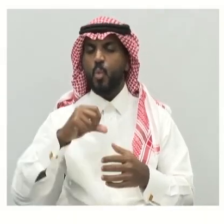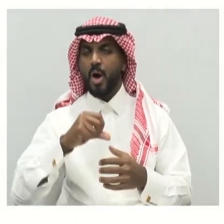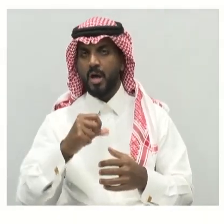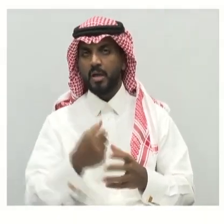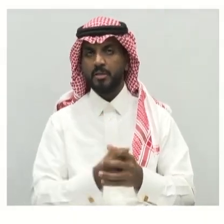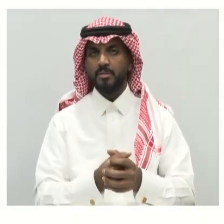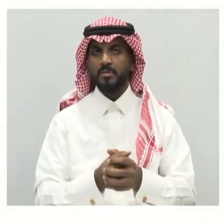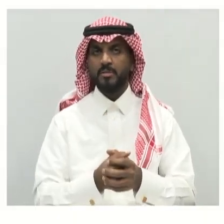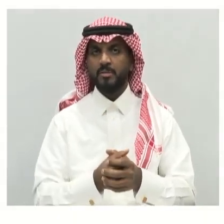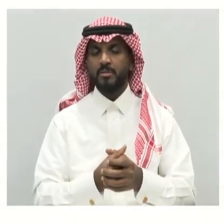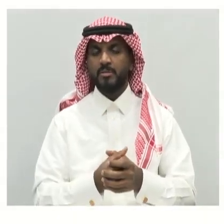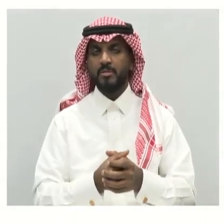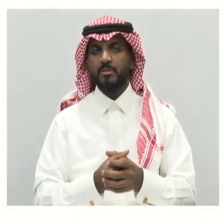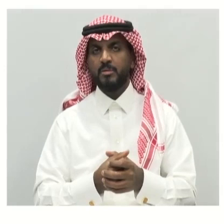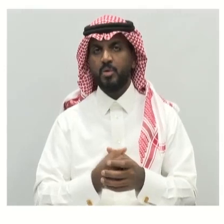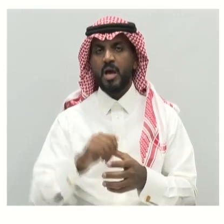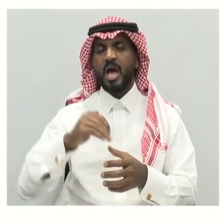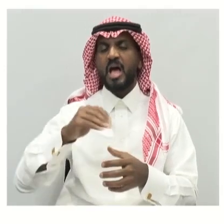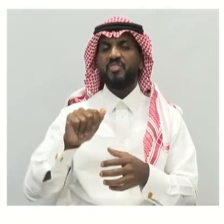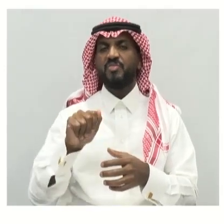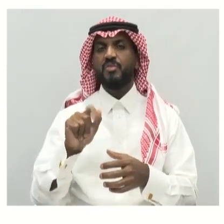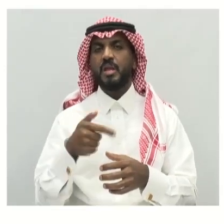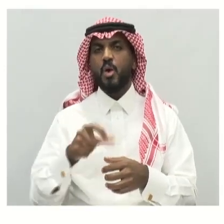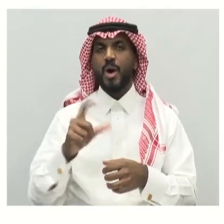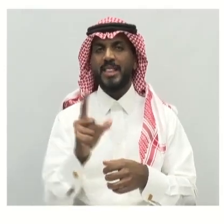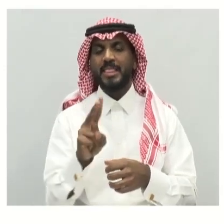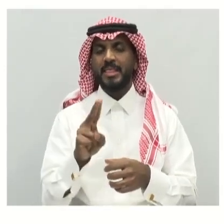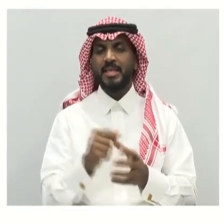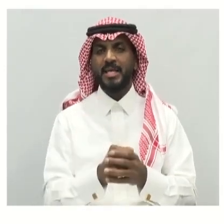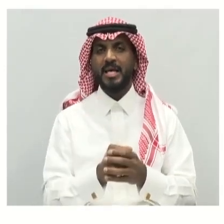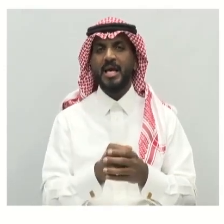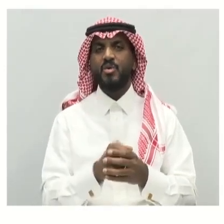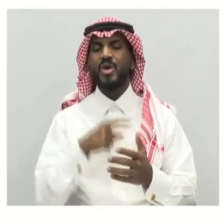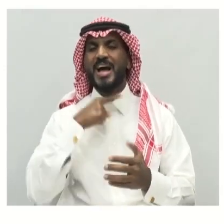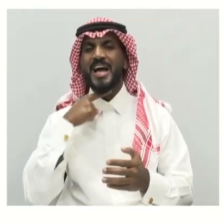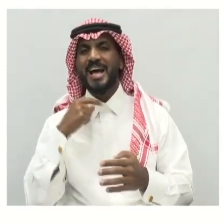اقرا وخذ راوات وخضروات